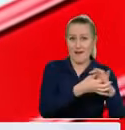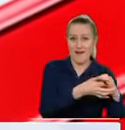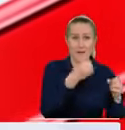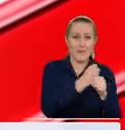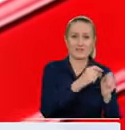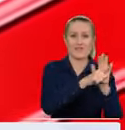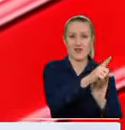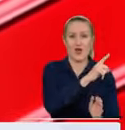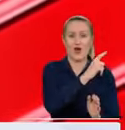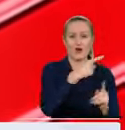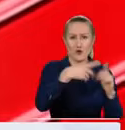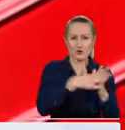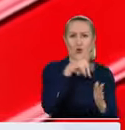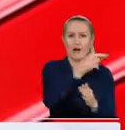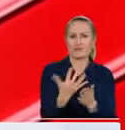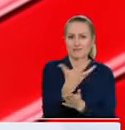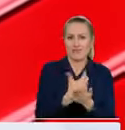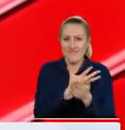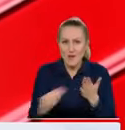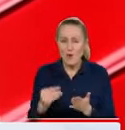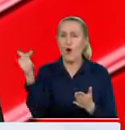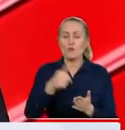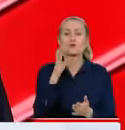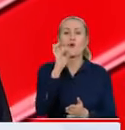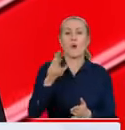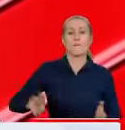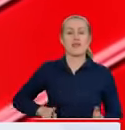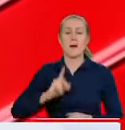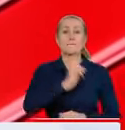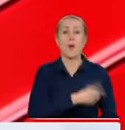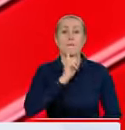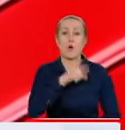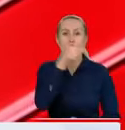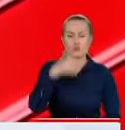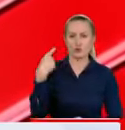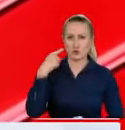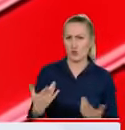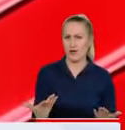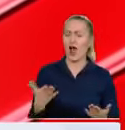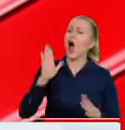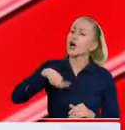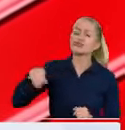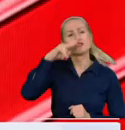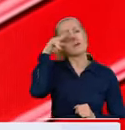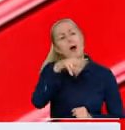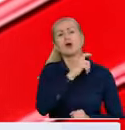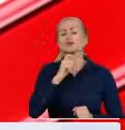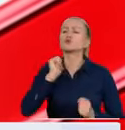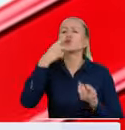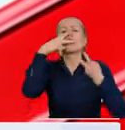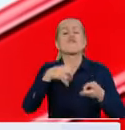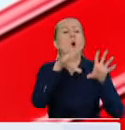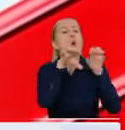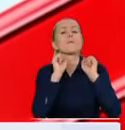Biorą pensję, muszą wykonywać polecenia ministra. A jak dzieci widzą tych księży? Ano